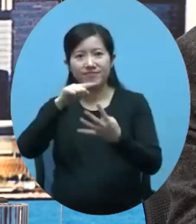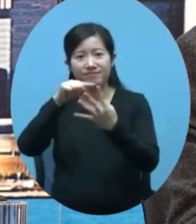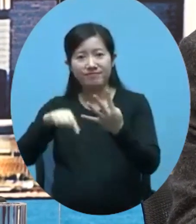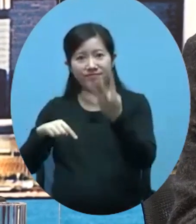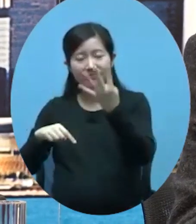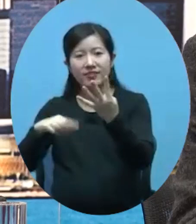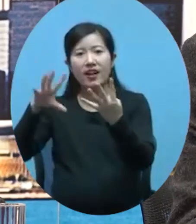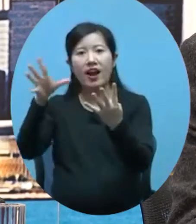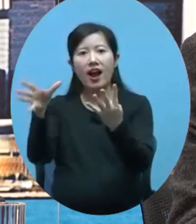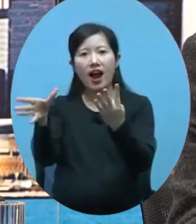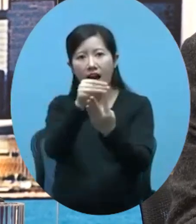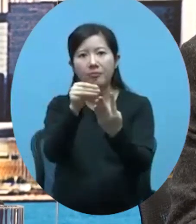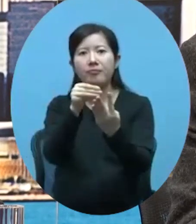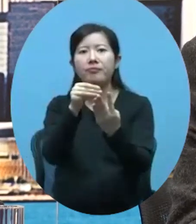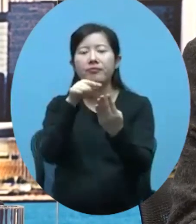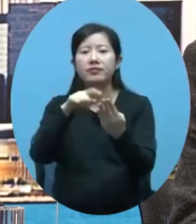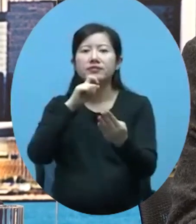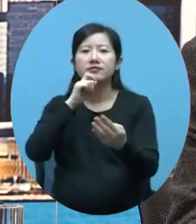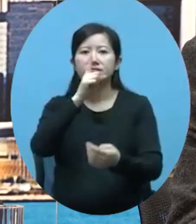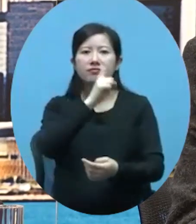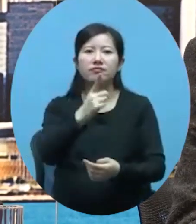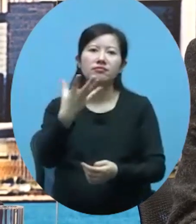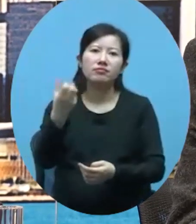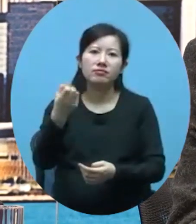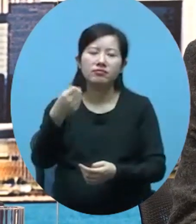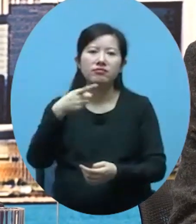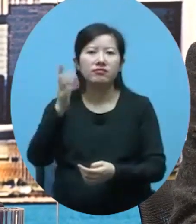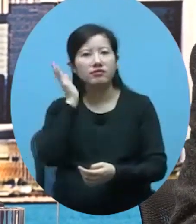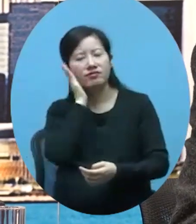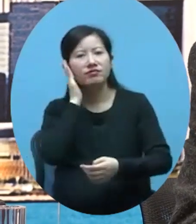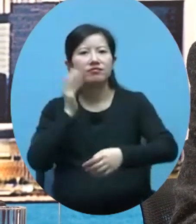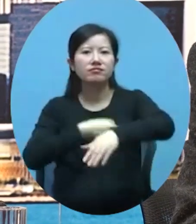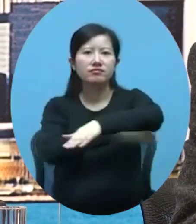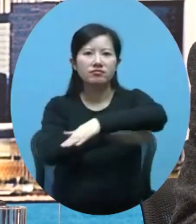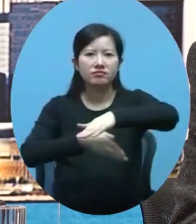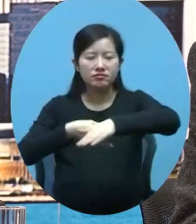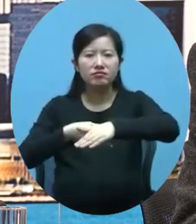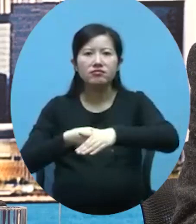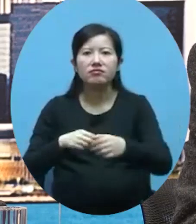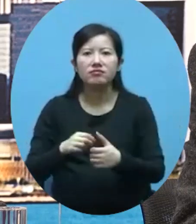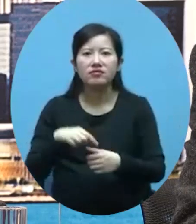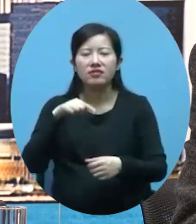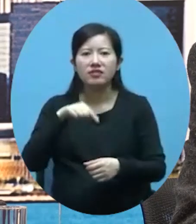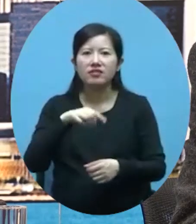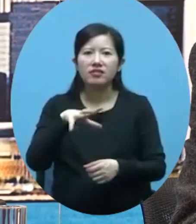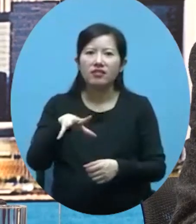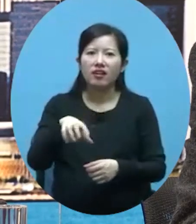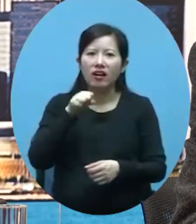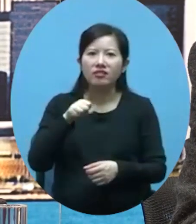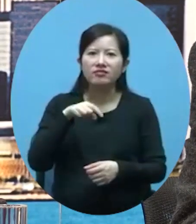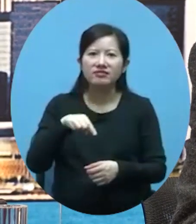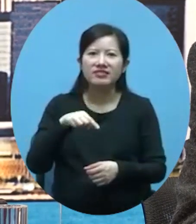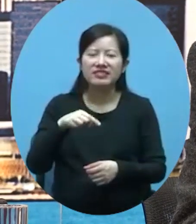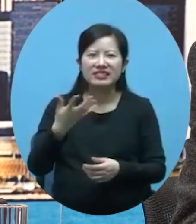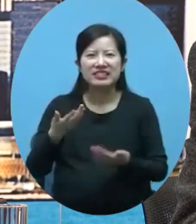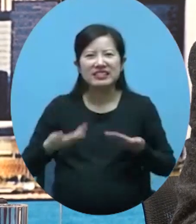150个的房间可以这么说那那个容量呢其实现在都接